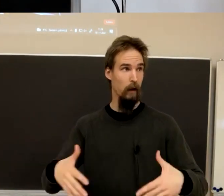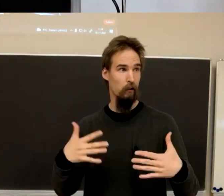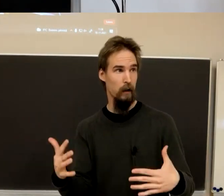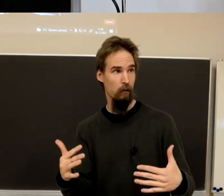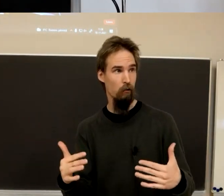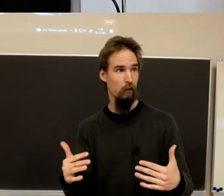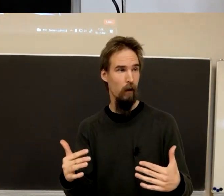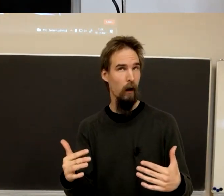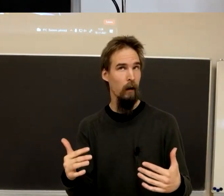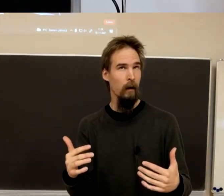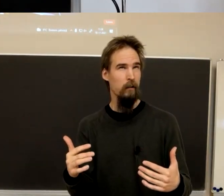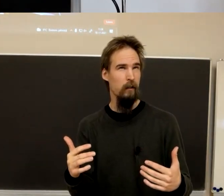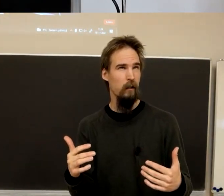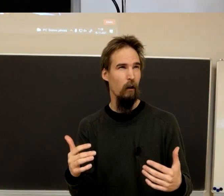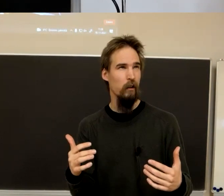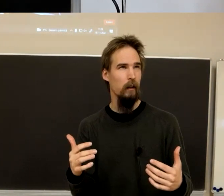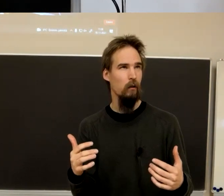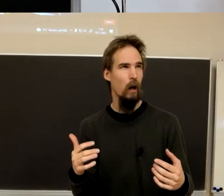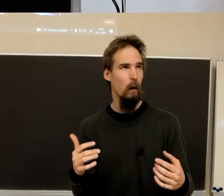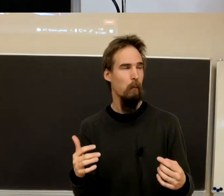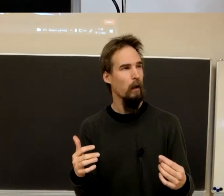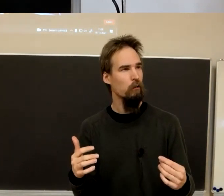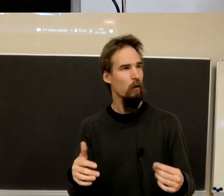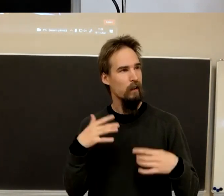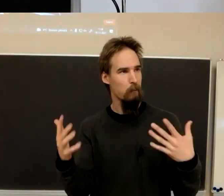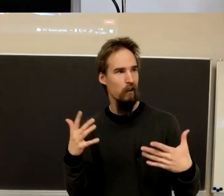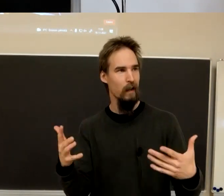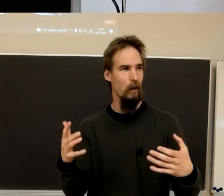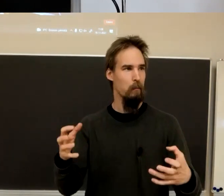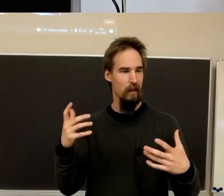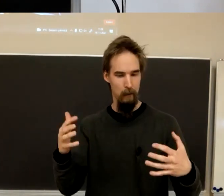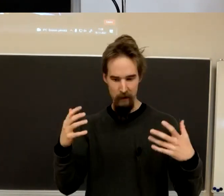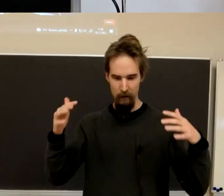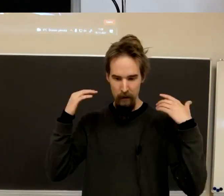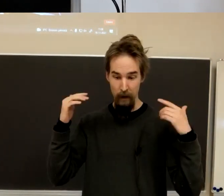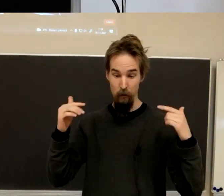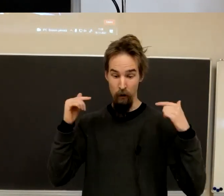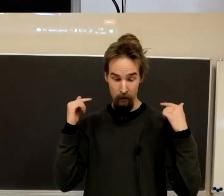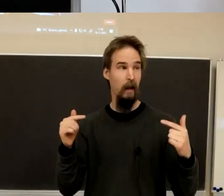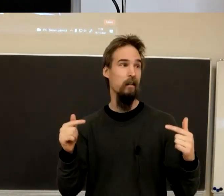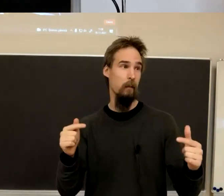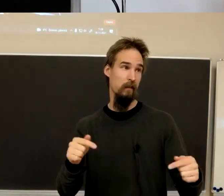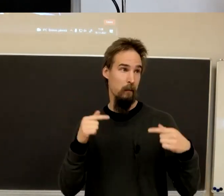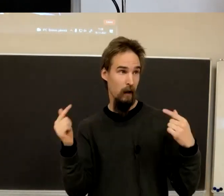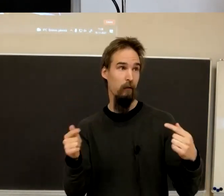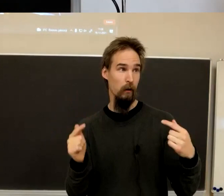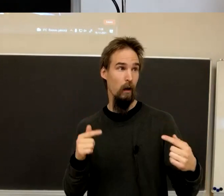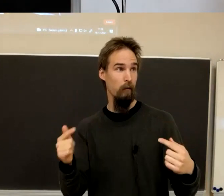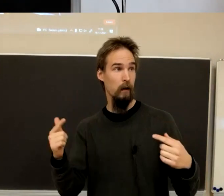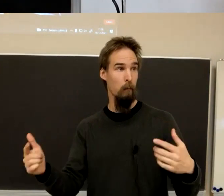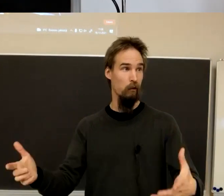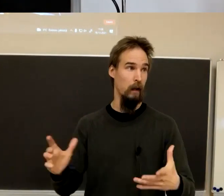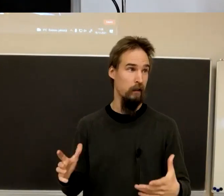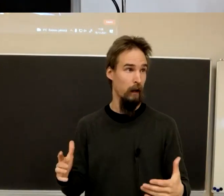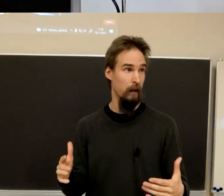saattaa egosentrisyys kasvaa. Sitten sanoisin, että jotkut happojeesustelut ja tämmöiset ilmiöt, missä ihmiselle, tai että on myös keissejä, missä ihmiselle voi tulla